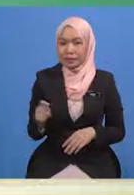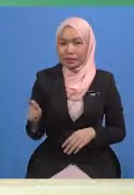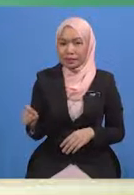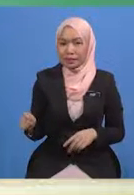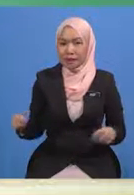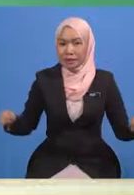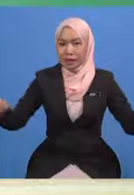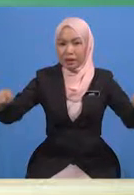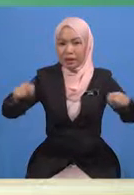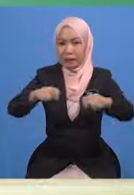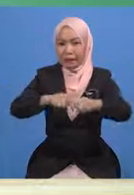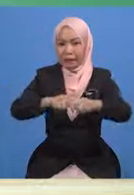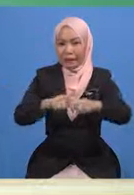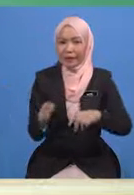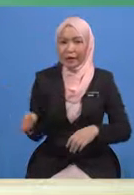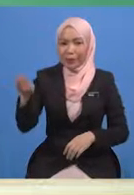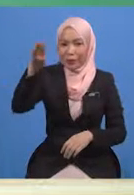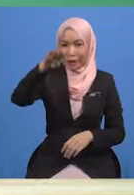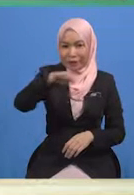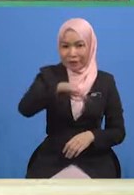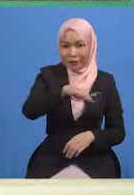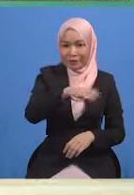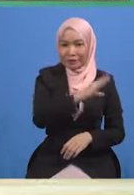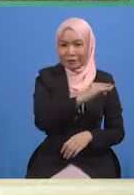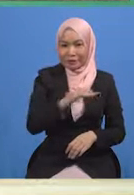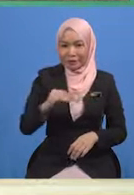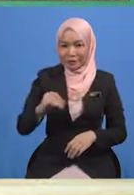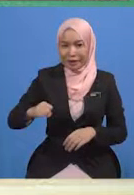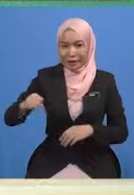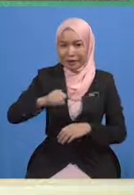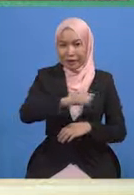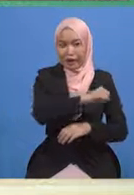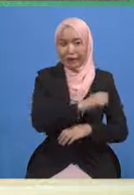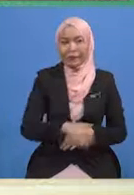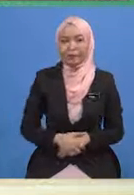tasik, bukit dan sungai.